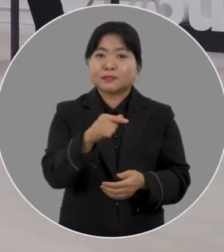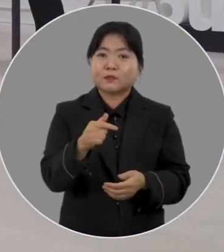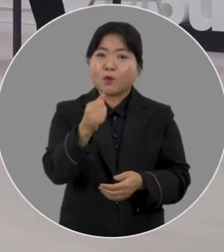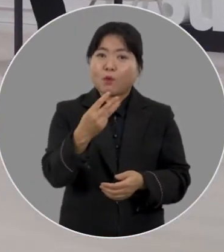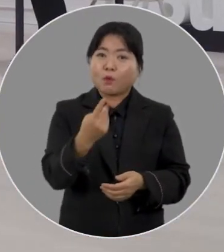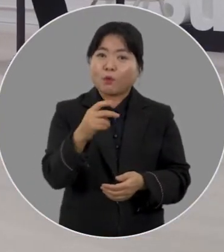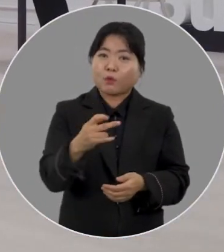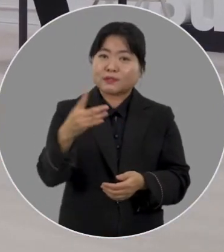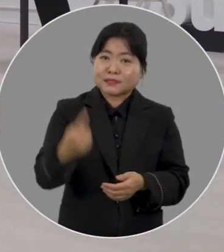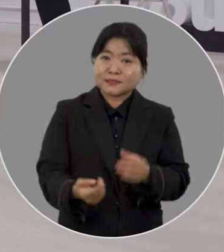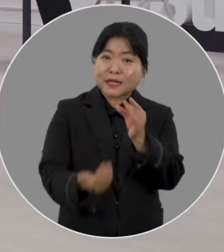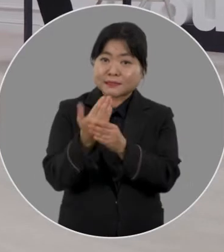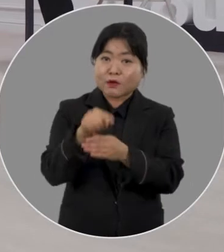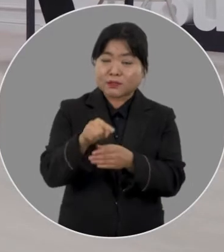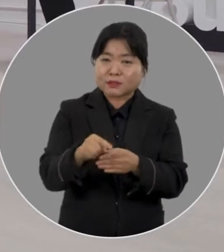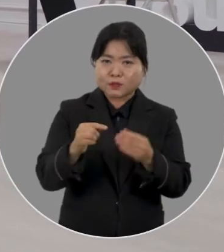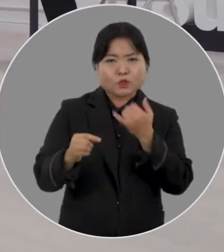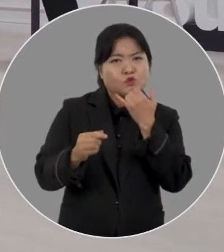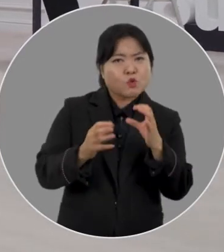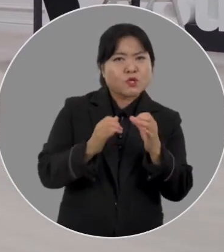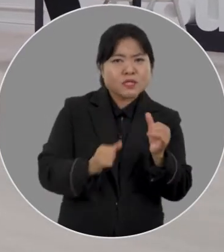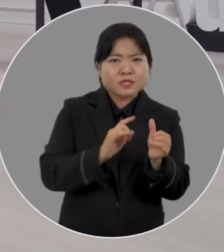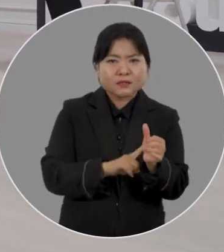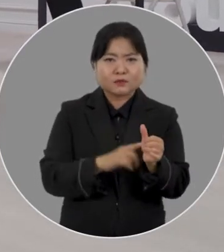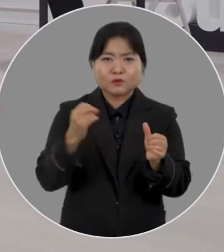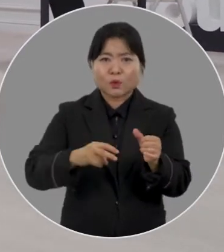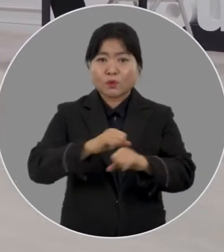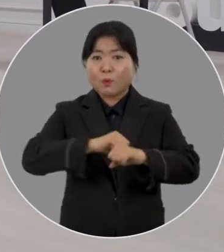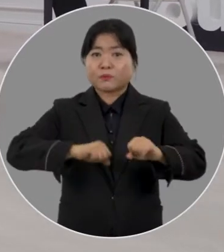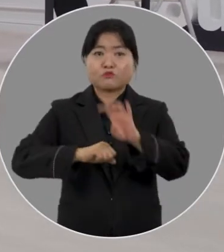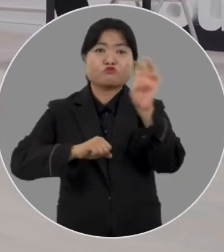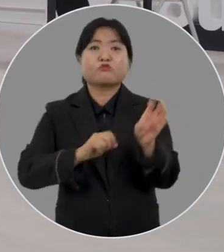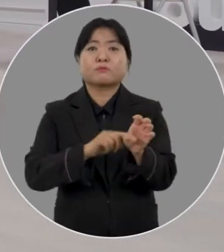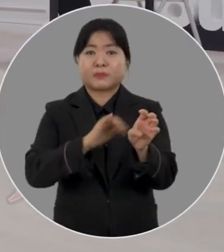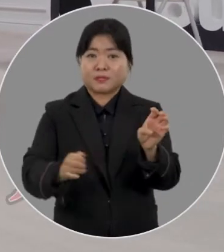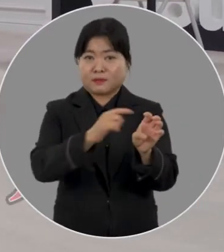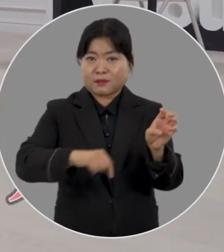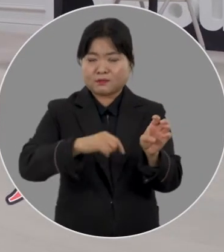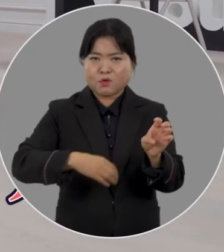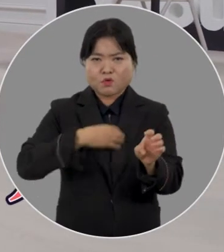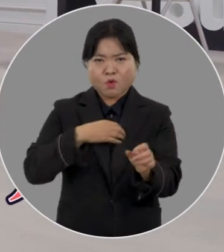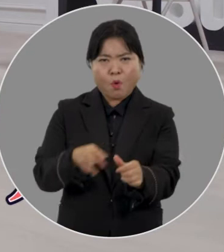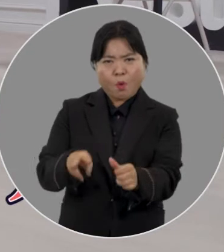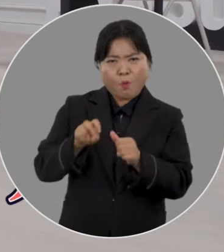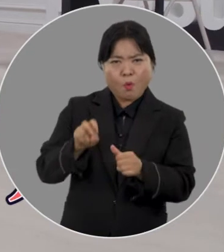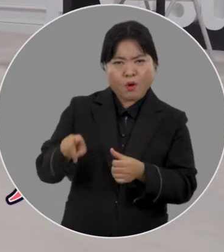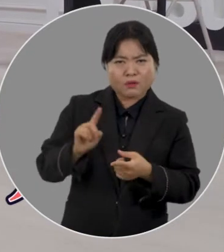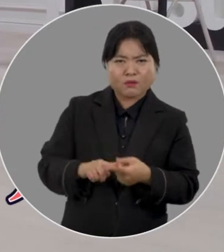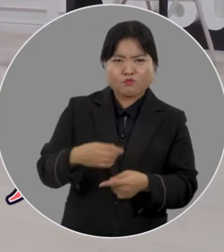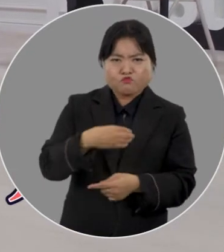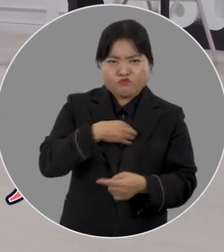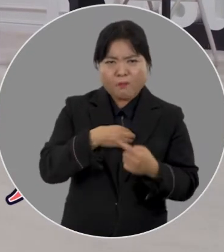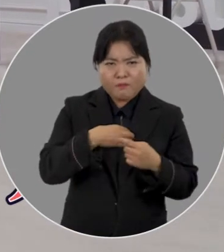이제 홀로코스트라는 사건이 독일인들 그리고 또 넓게는 유럽인들한테는 이 혐오라고 하는 게 얼마나 좀